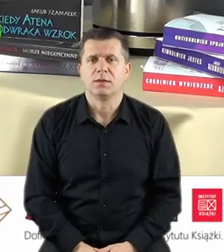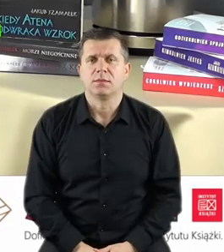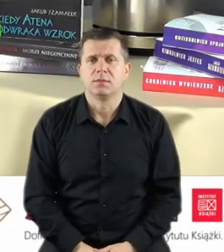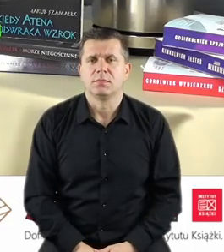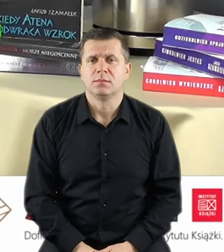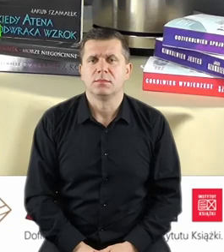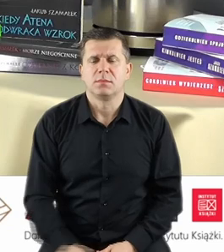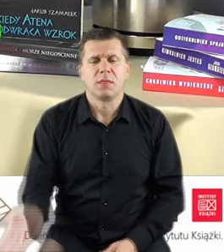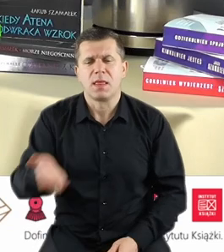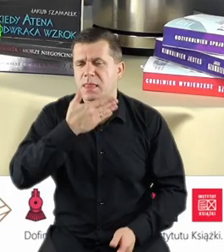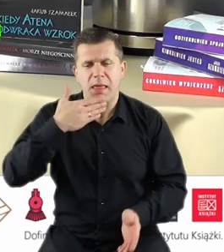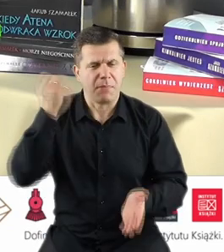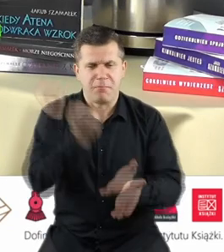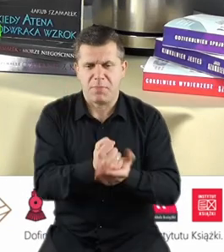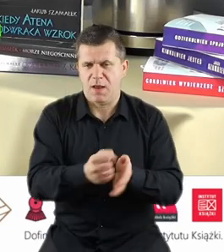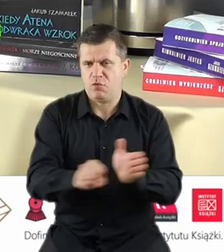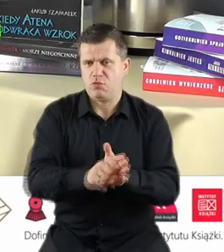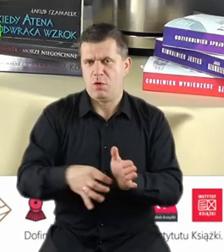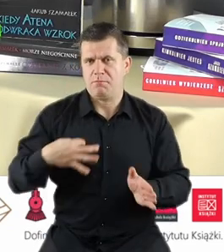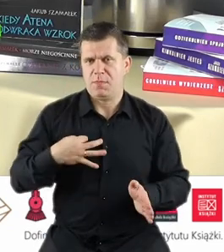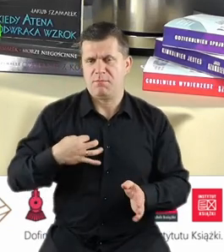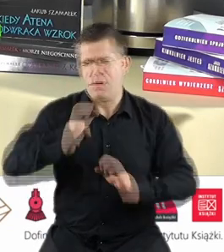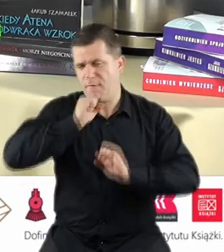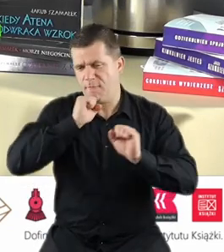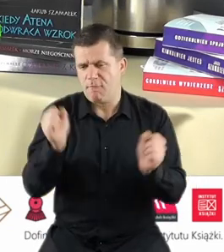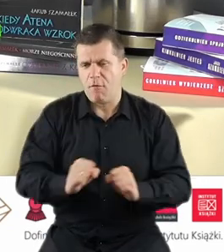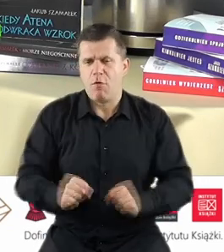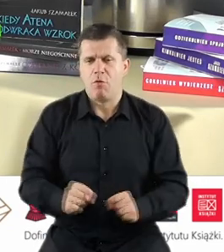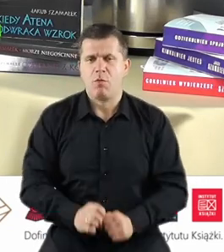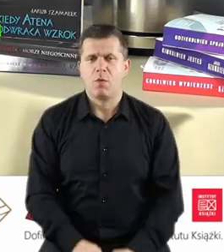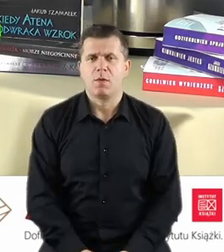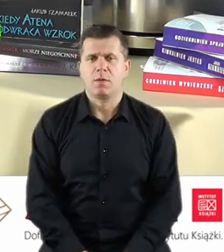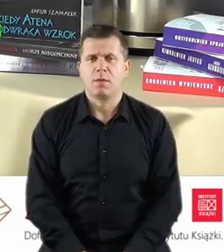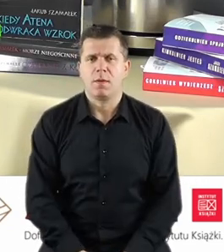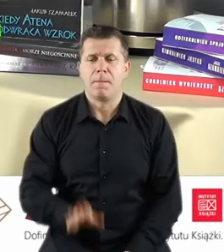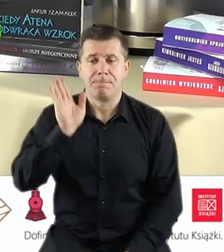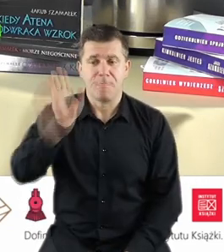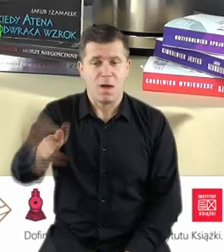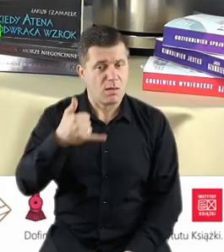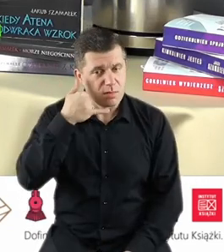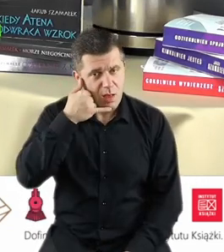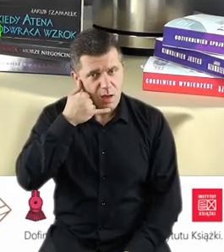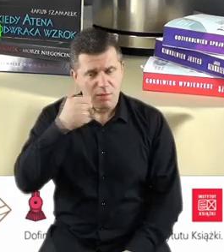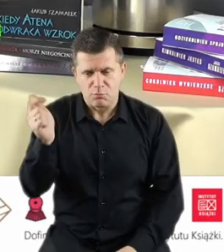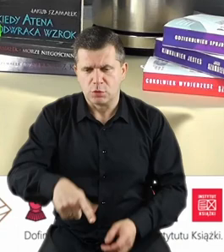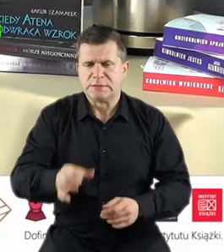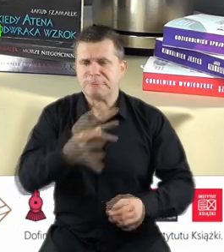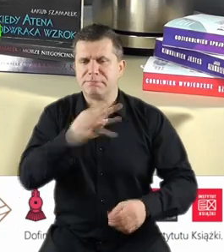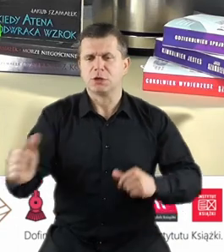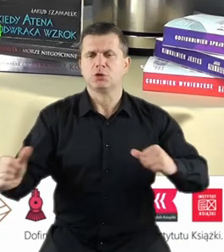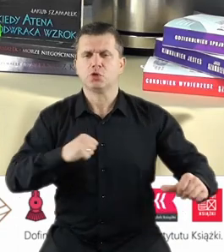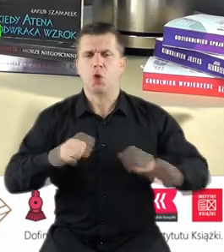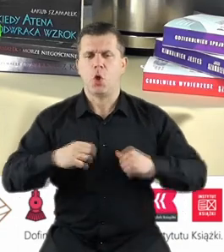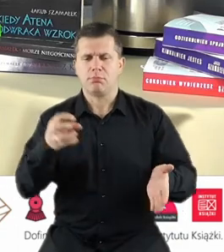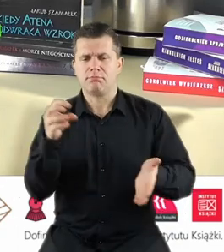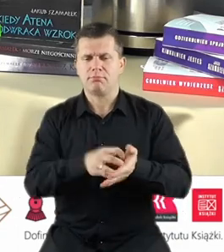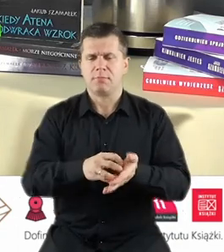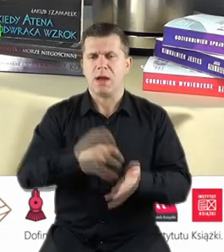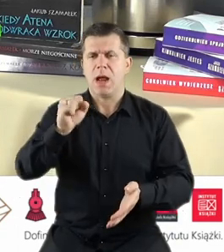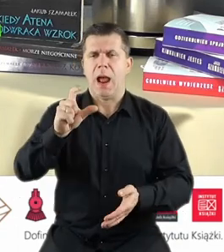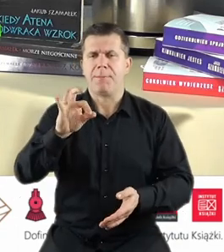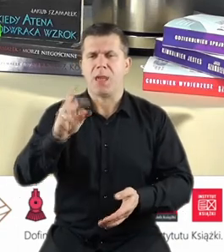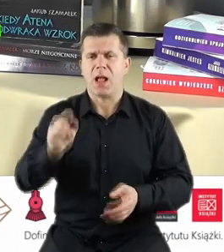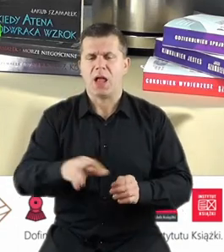do prywatności już w tym świecie i żeby mieć, jak mają telefon, to muszą mieć rządową aplikację na tym telefonie, która rejestruje absolutnie